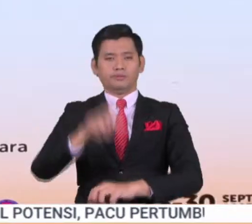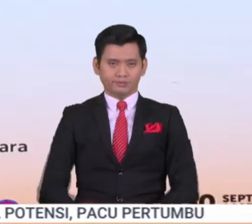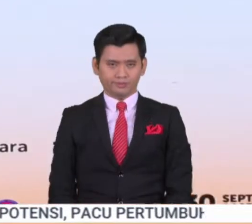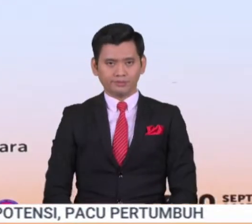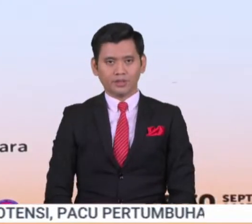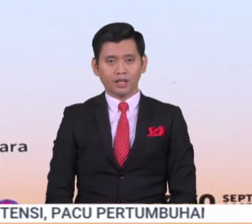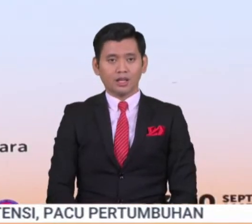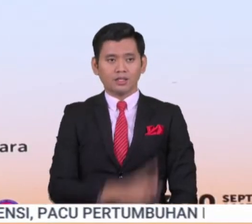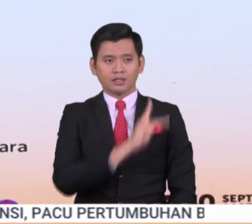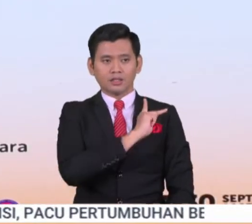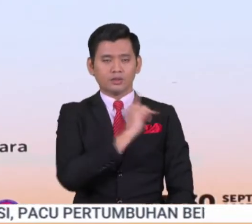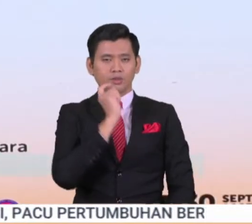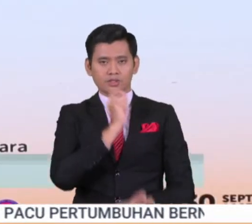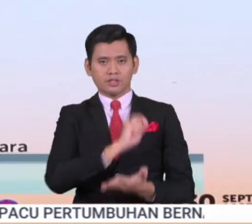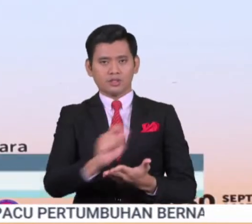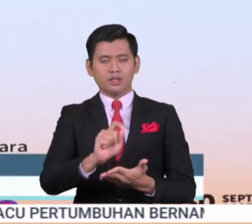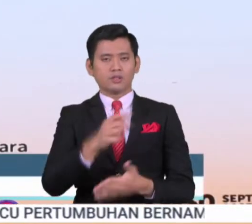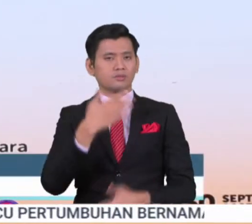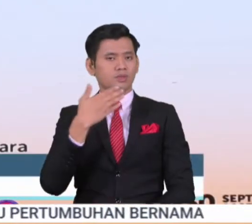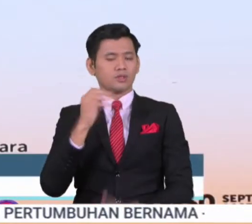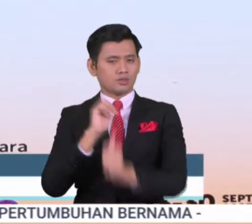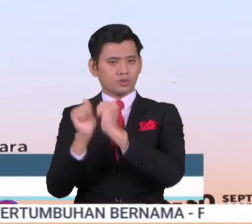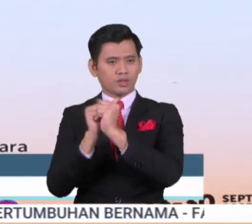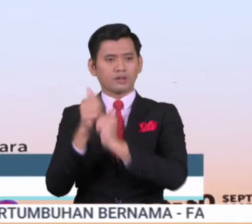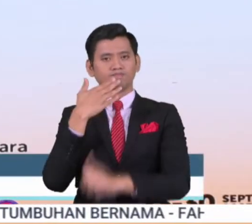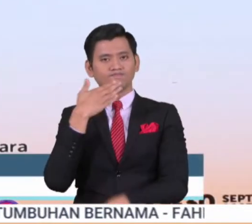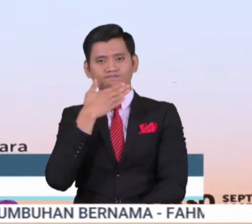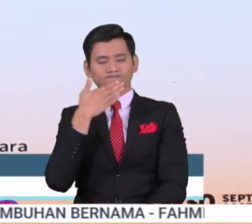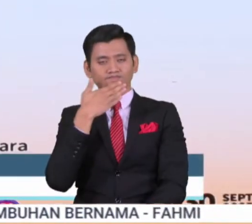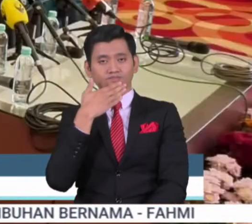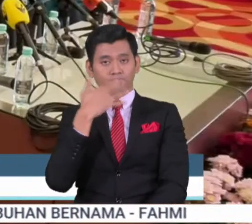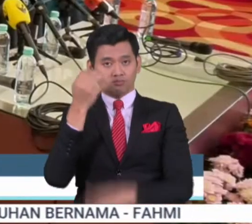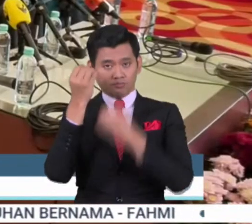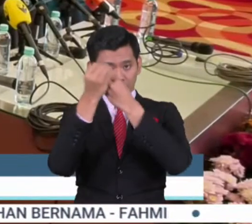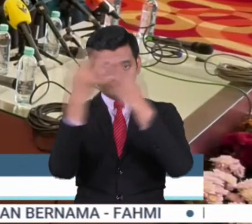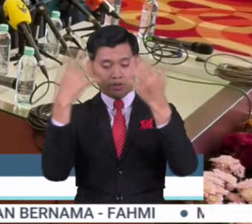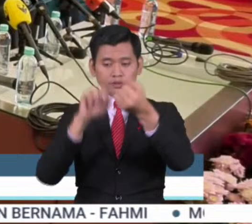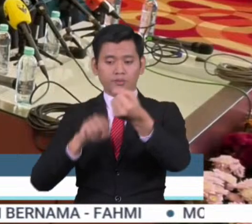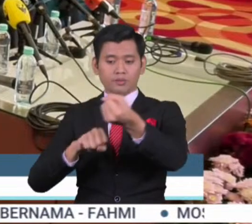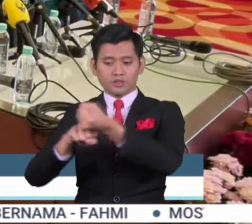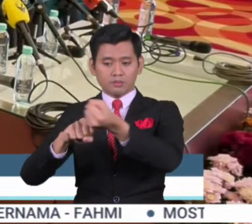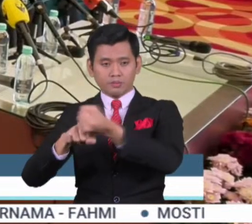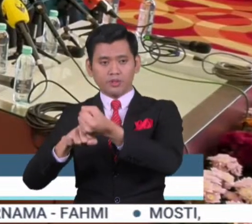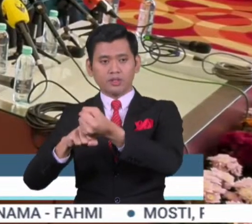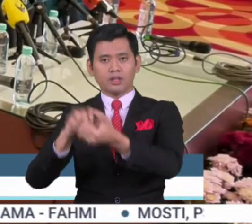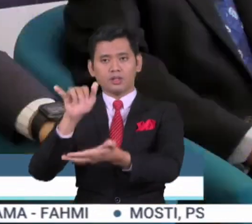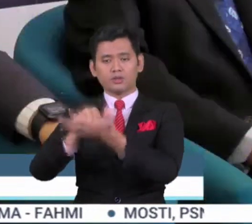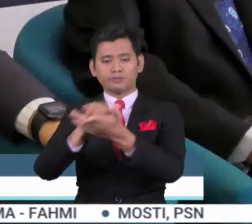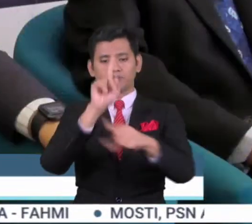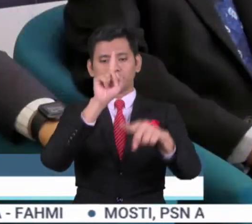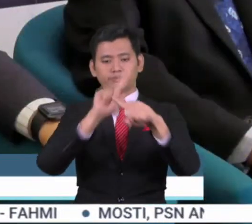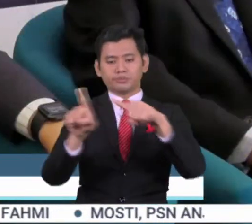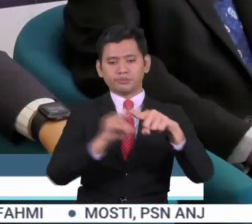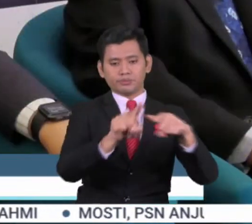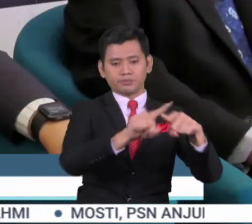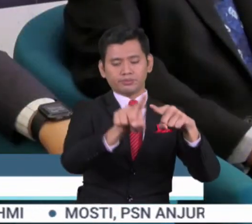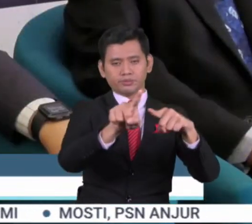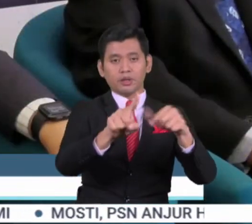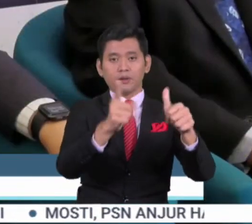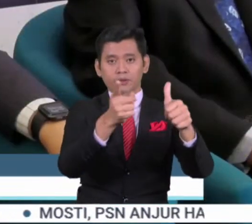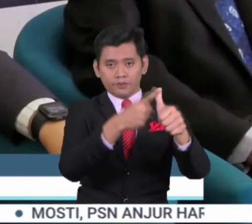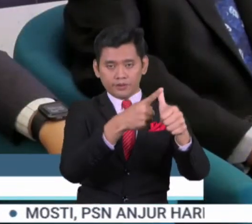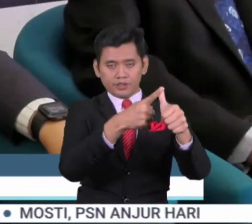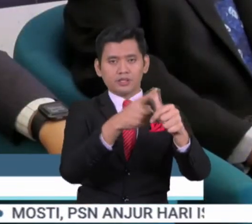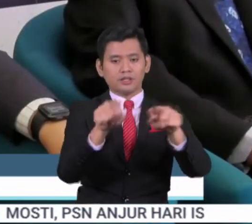Ketua Setiausaha Kementerian Belia dan Sukan Dr. K. Nagulendran memaklumkan penajaan berkenaan merangkumi pelbagai bentuk termasuk